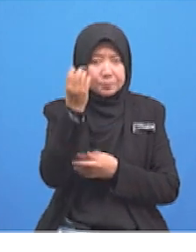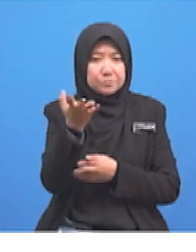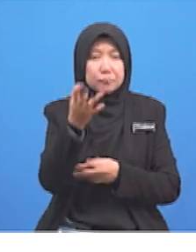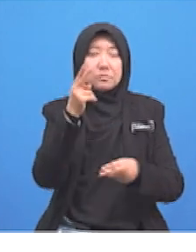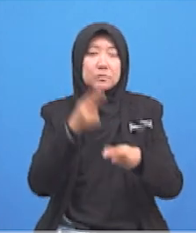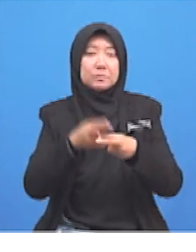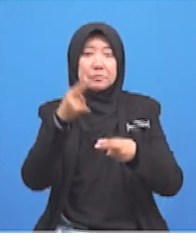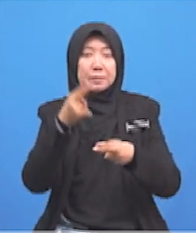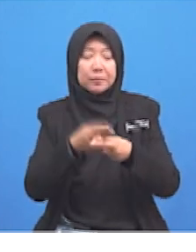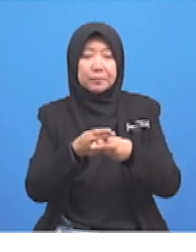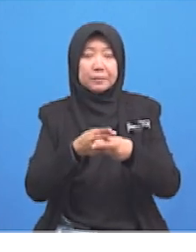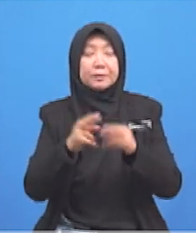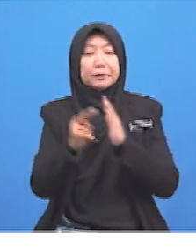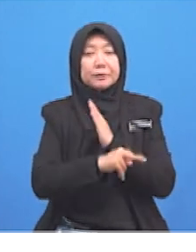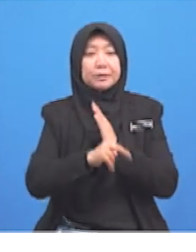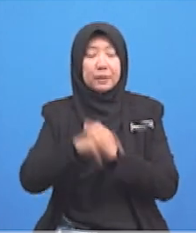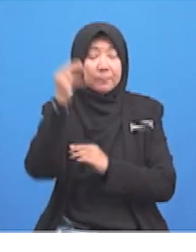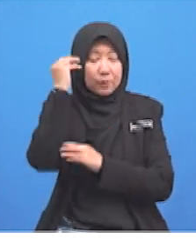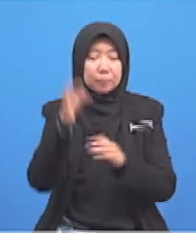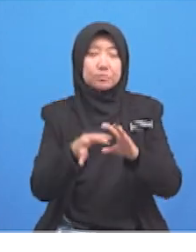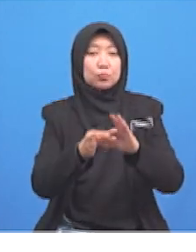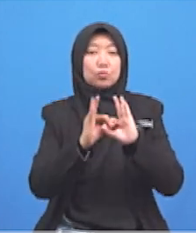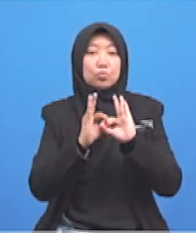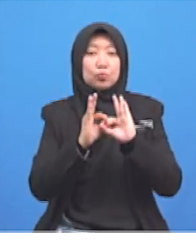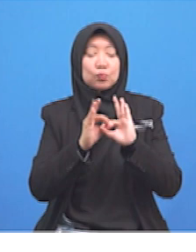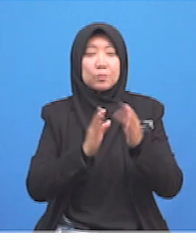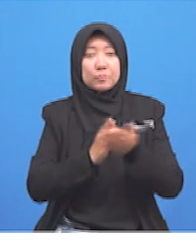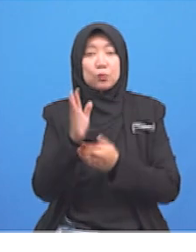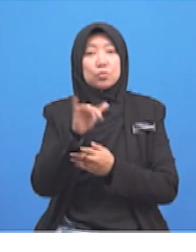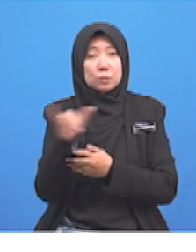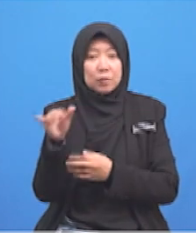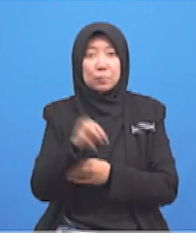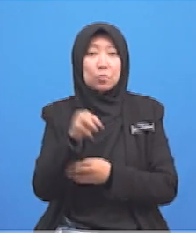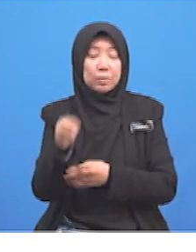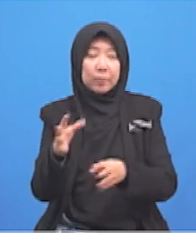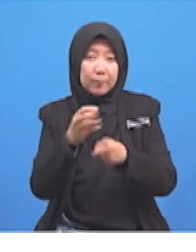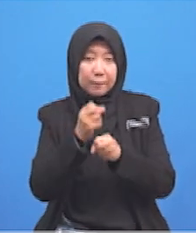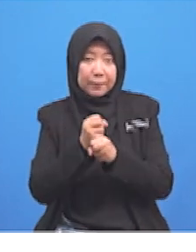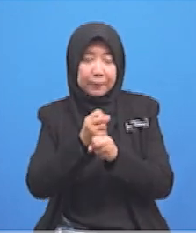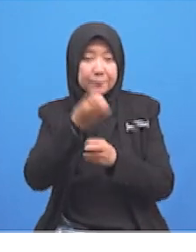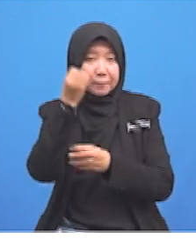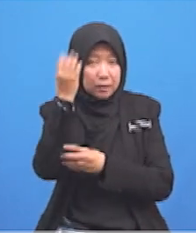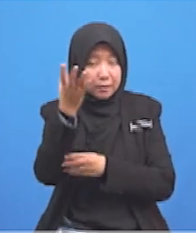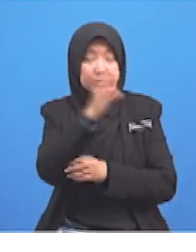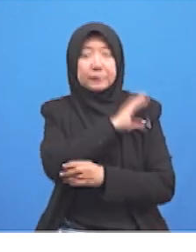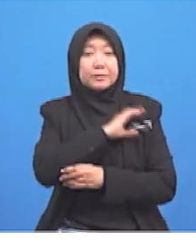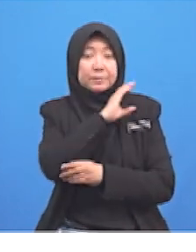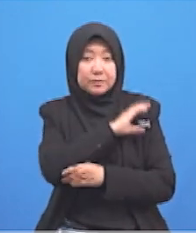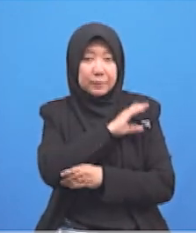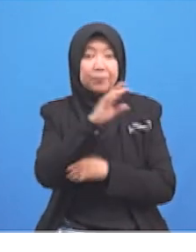nama negeri-negeri Melayu Bersekutu. Seterusnya, murid-murid dapat menyatakan